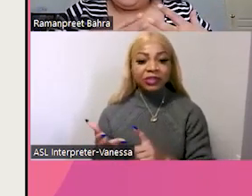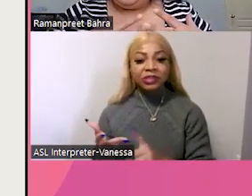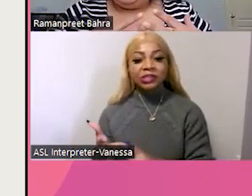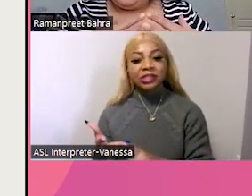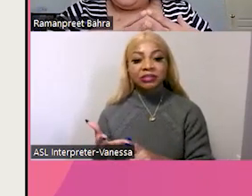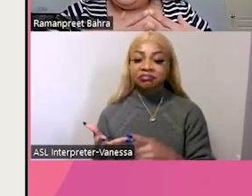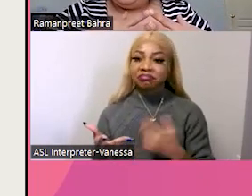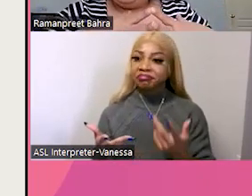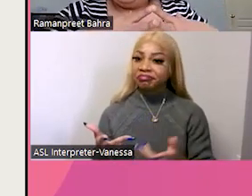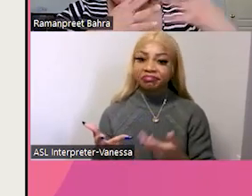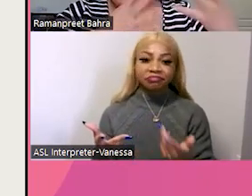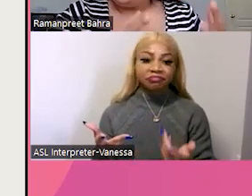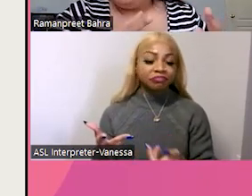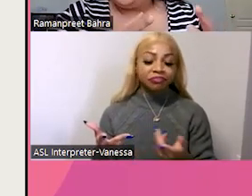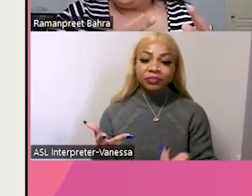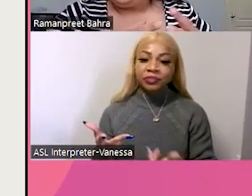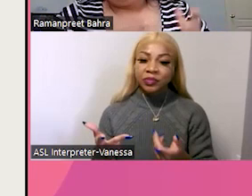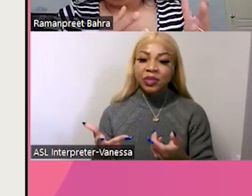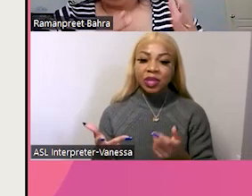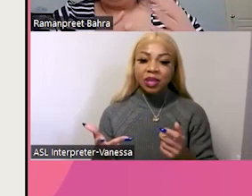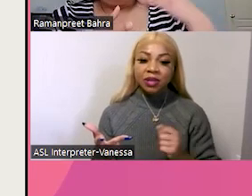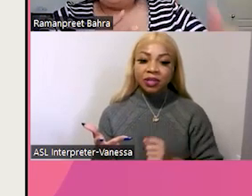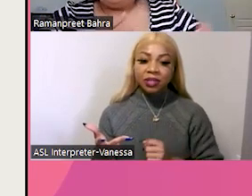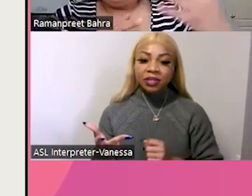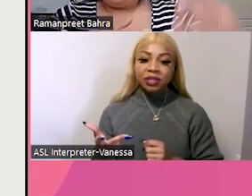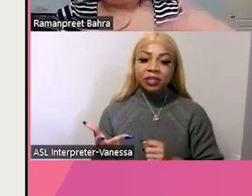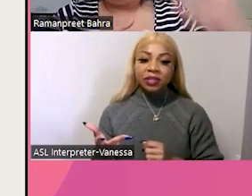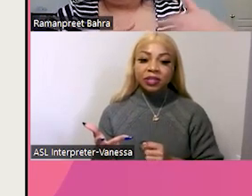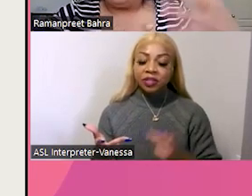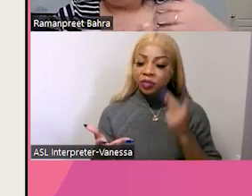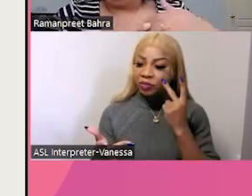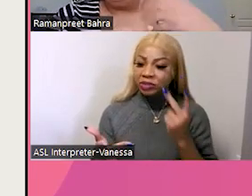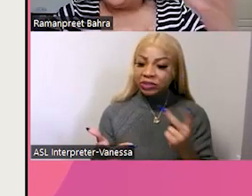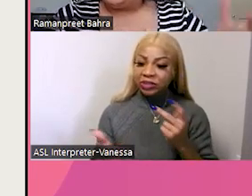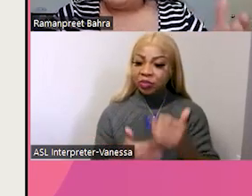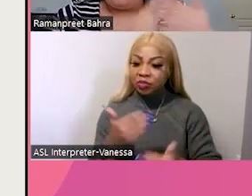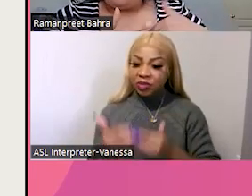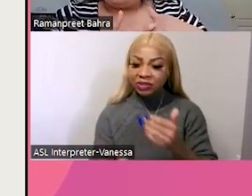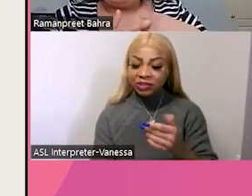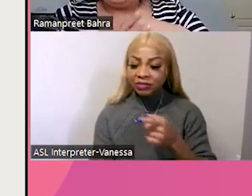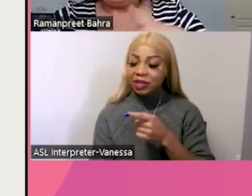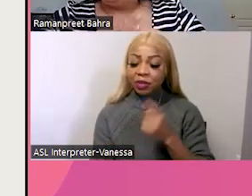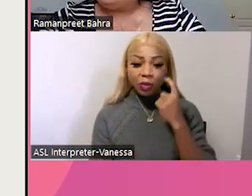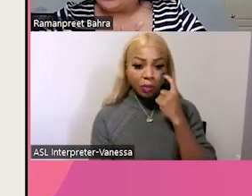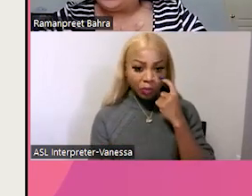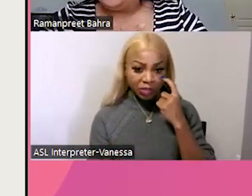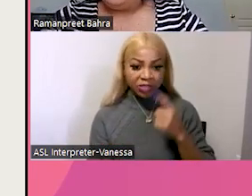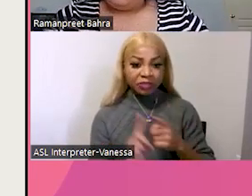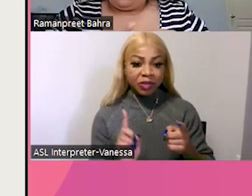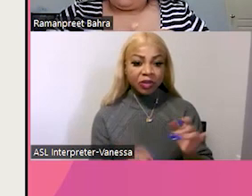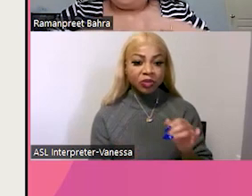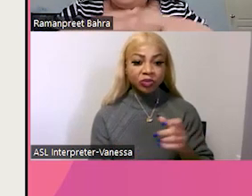services policiers, les familles, les services communautaires, où l'on voit que